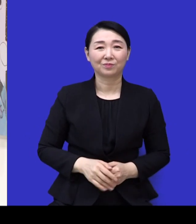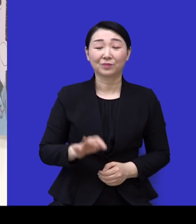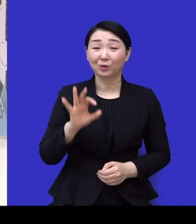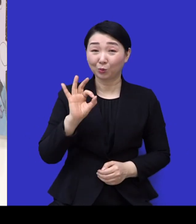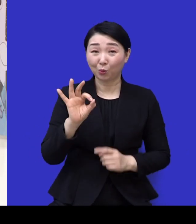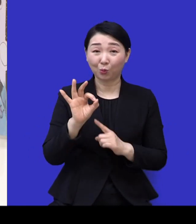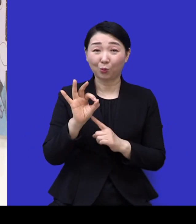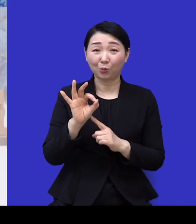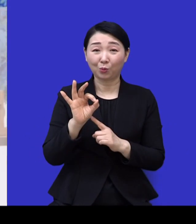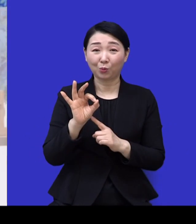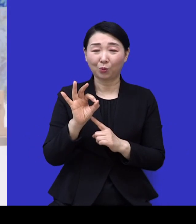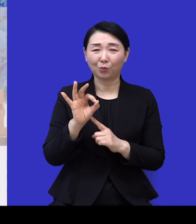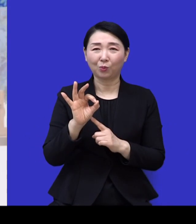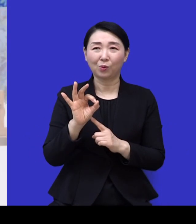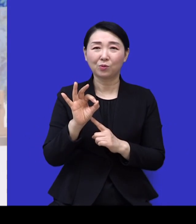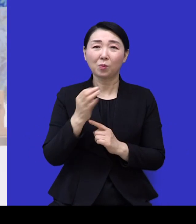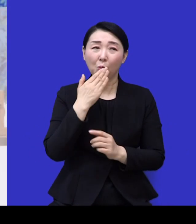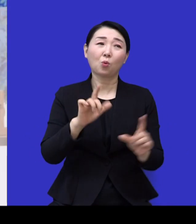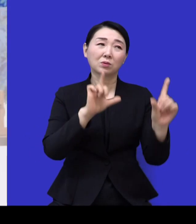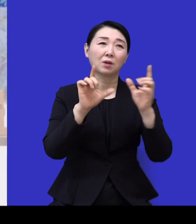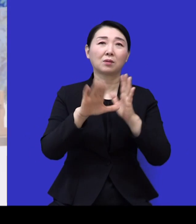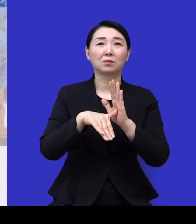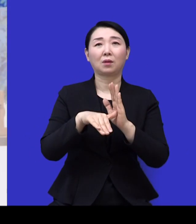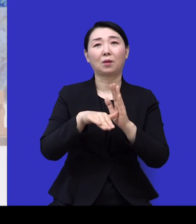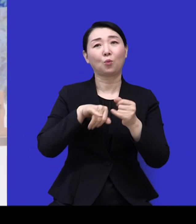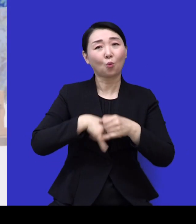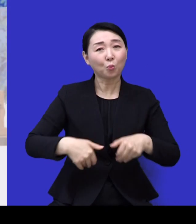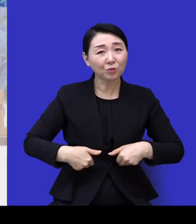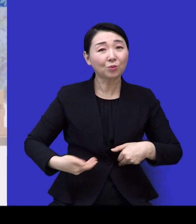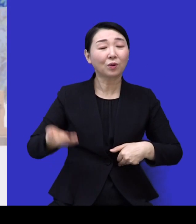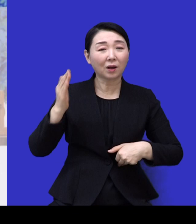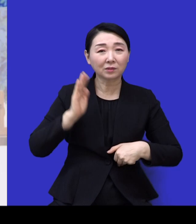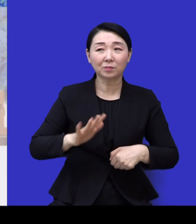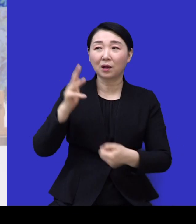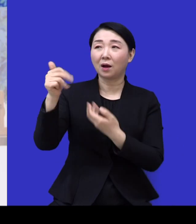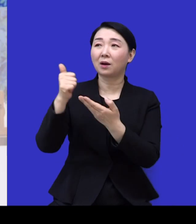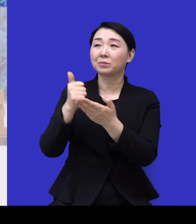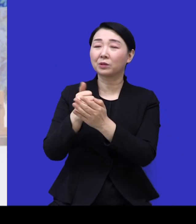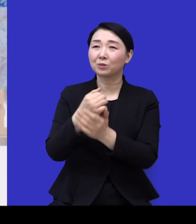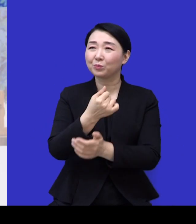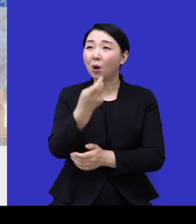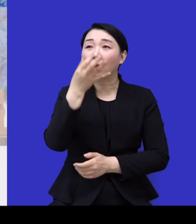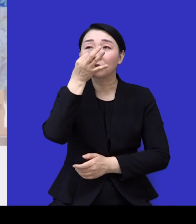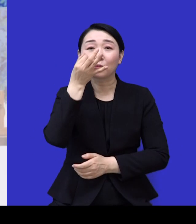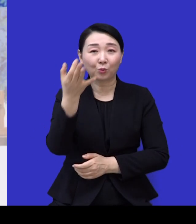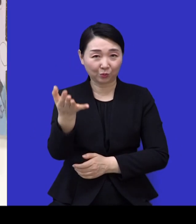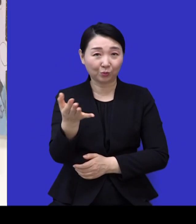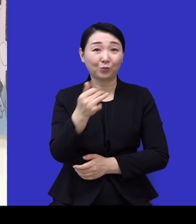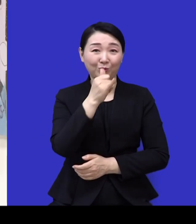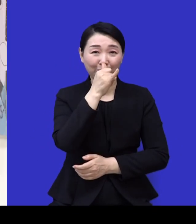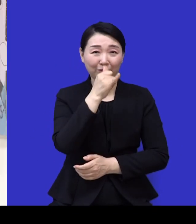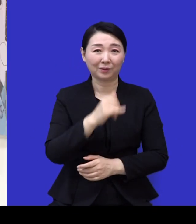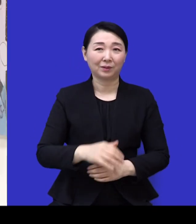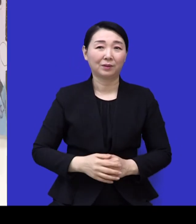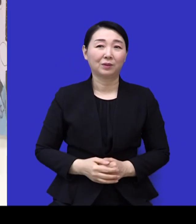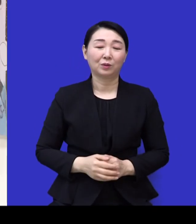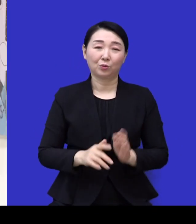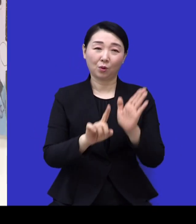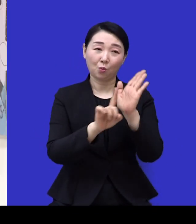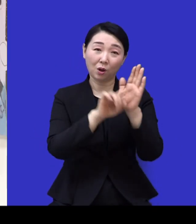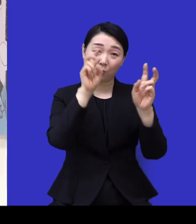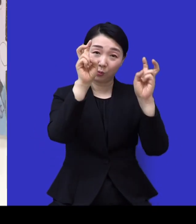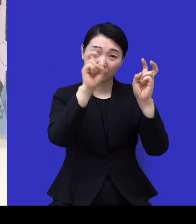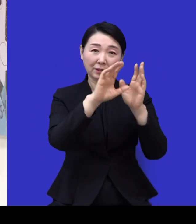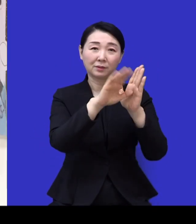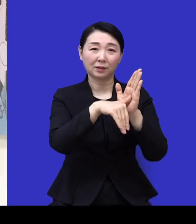것도 또 필요하잖아요. 예, 그런데 분명하게 하나님께서 몇 가지를 보여주셨어요. 아, 예. 그러니까 이 광고 회사를 할